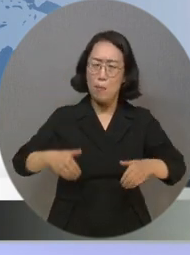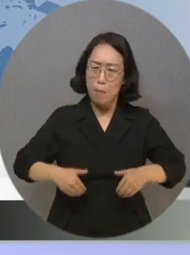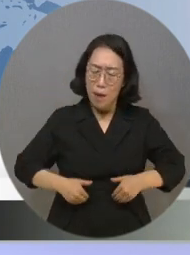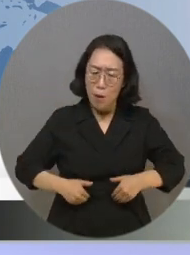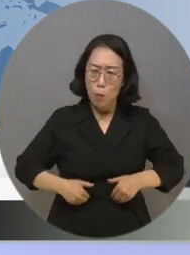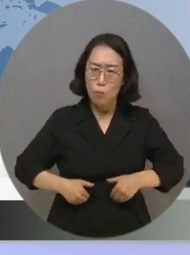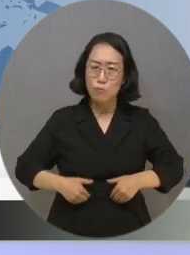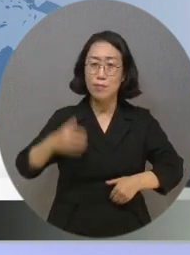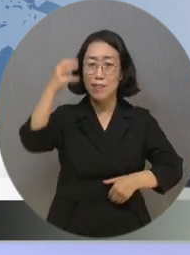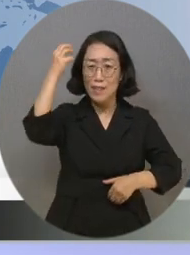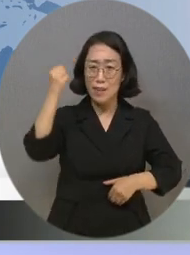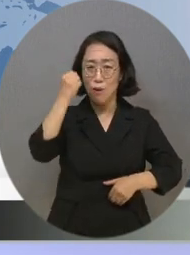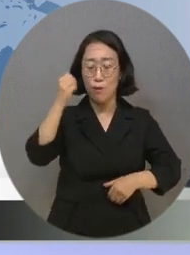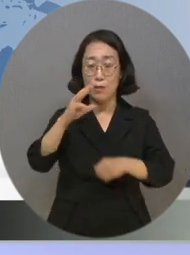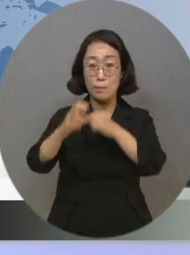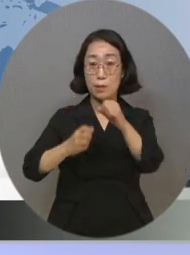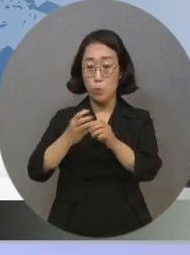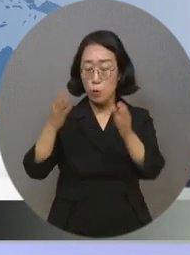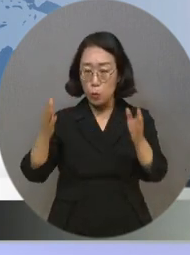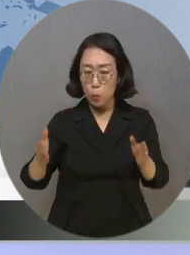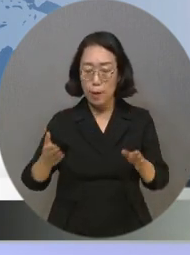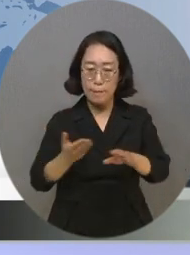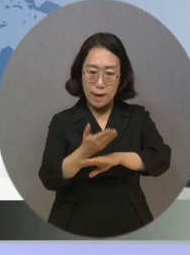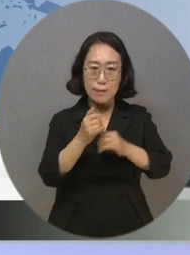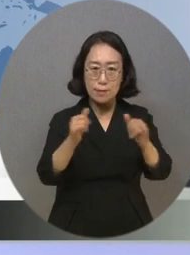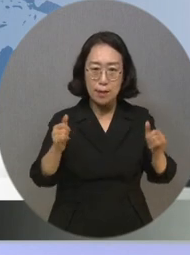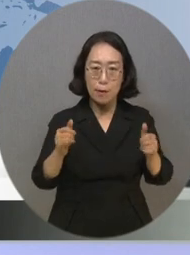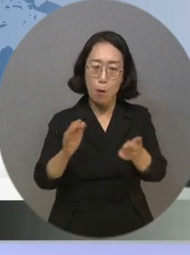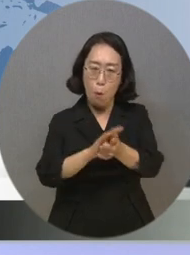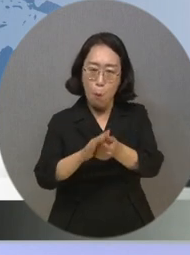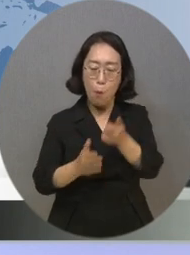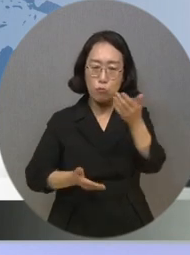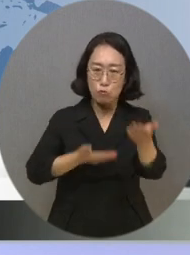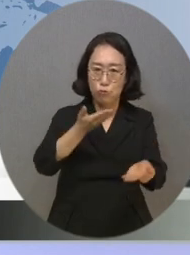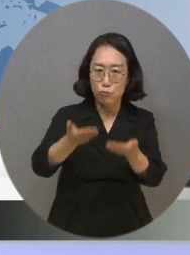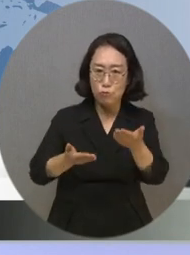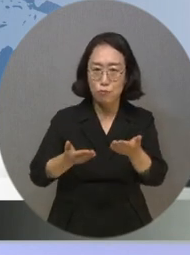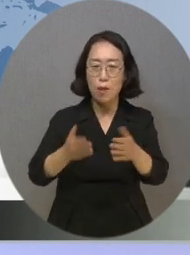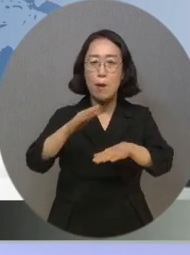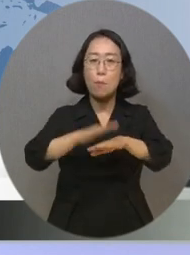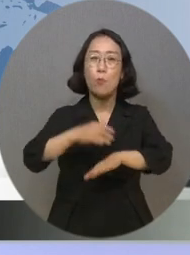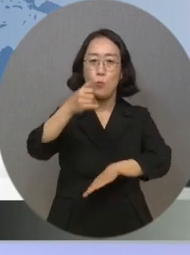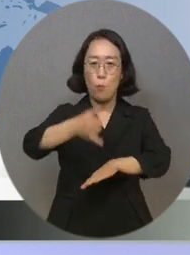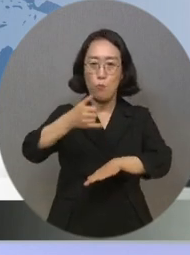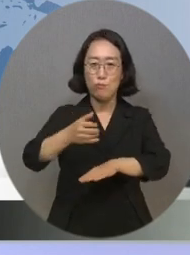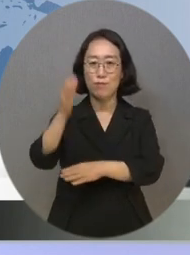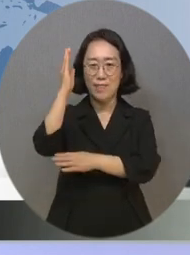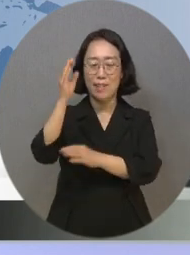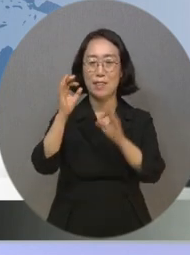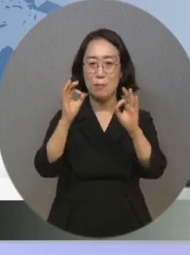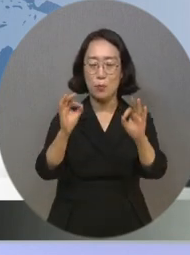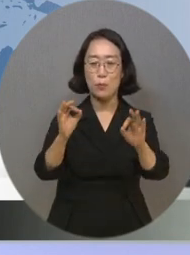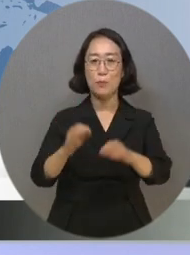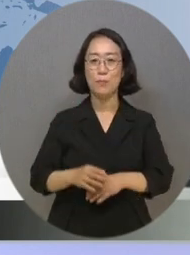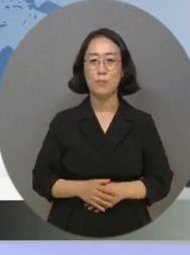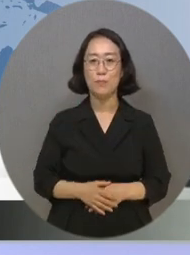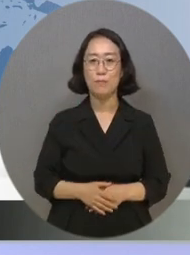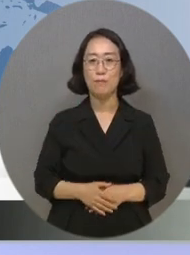못해 30여 년간 남몰래 쌀을 기부해온 농부가 있습니다. 그 따뜻한 사연 속으로 함께